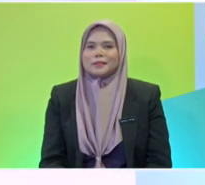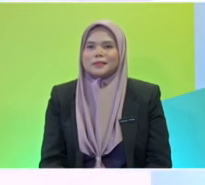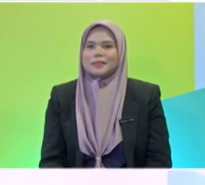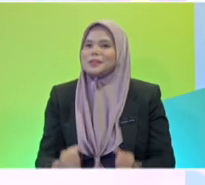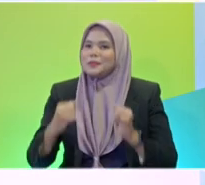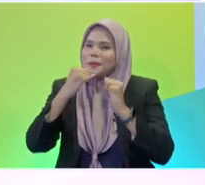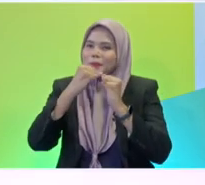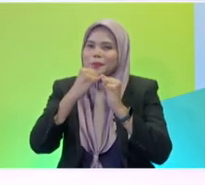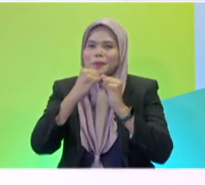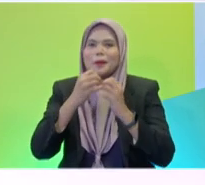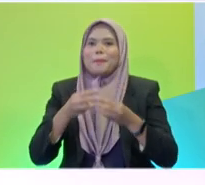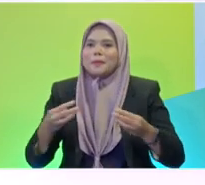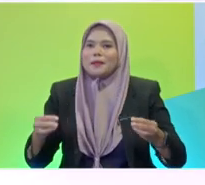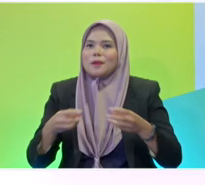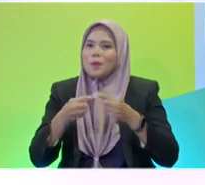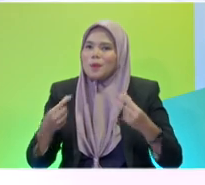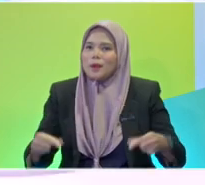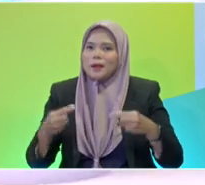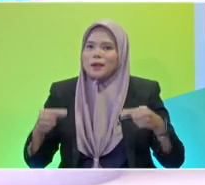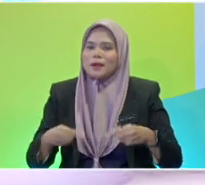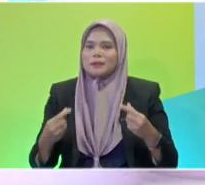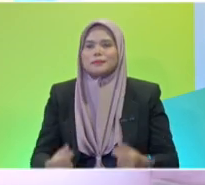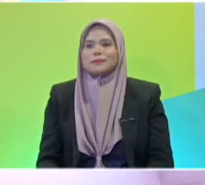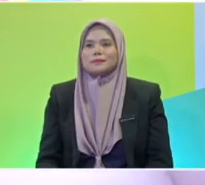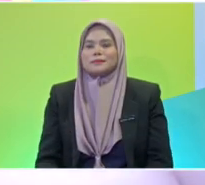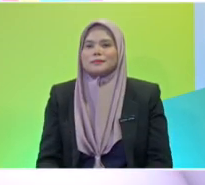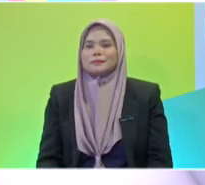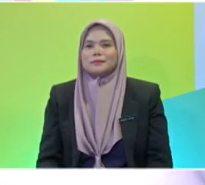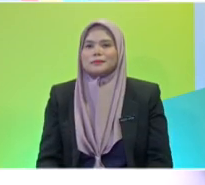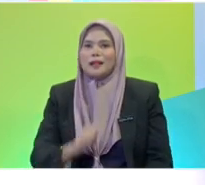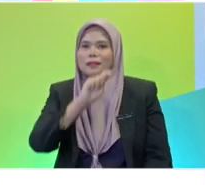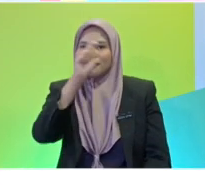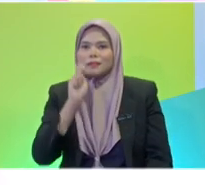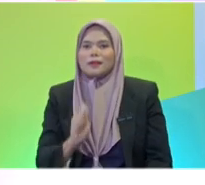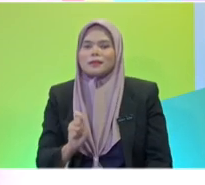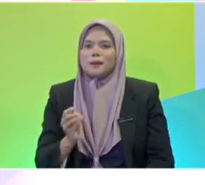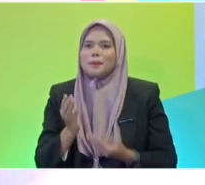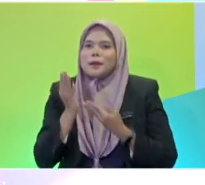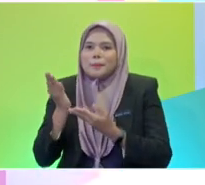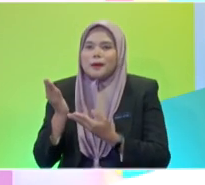istimewa ini ah kita tanya pendapat